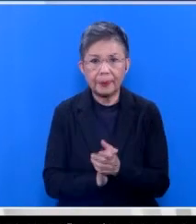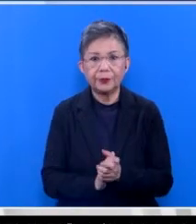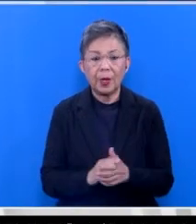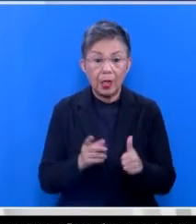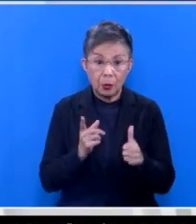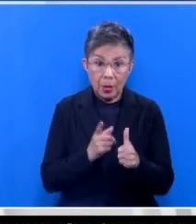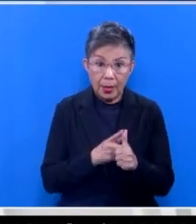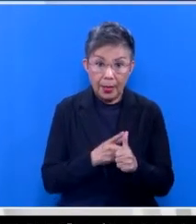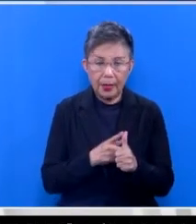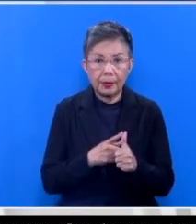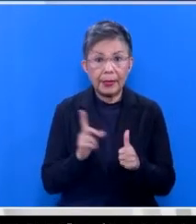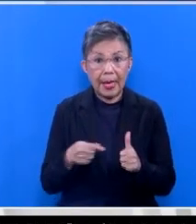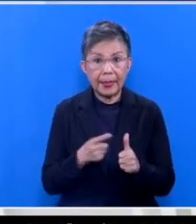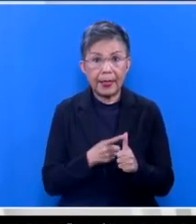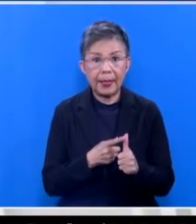itu